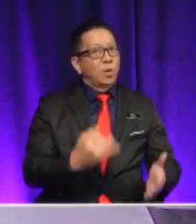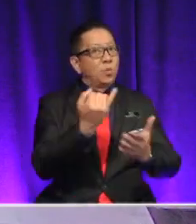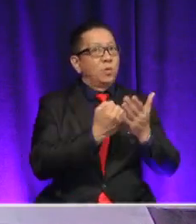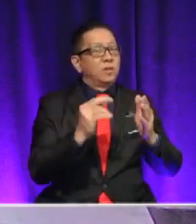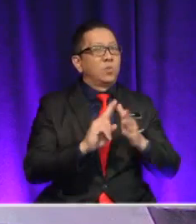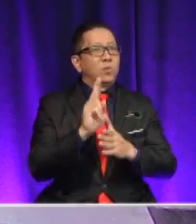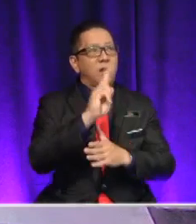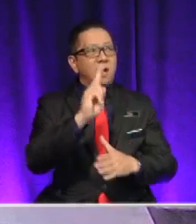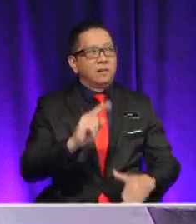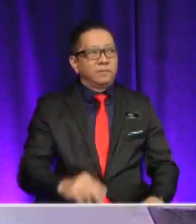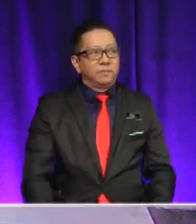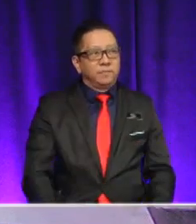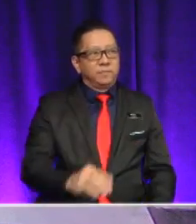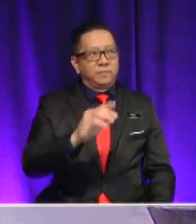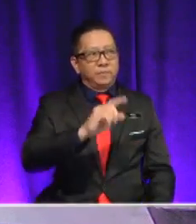satu